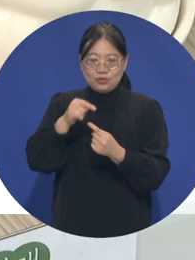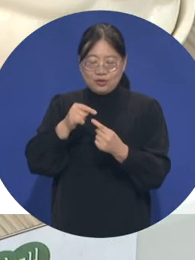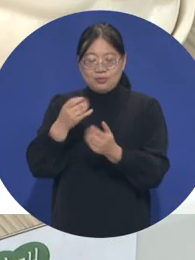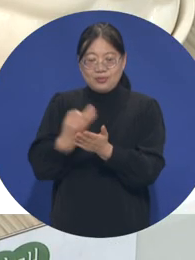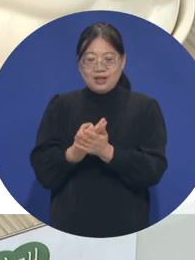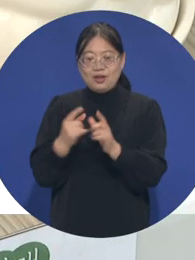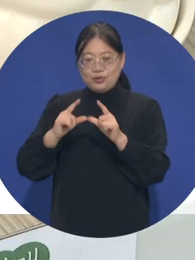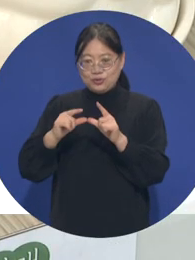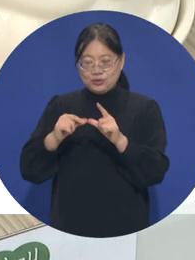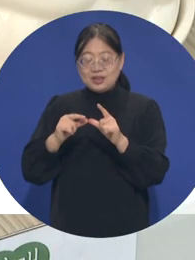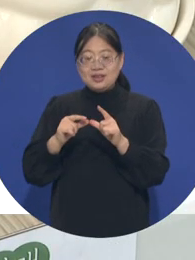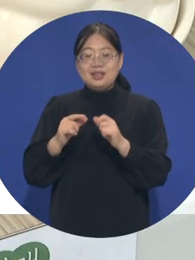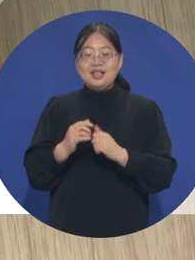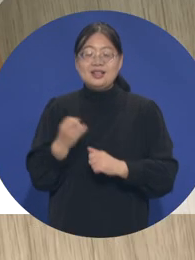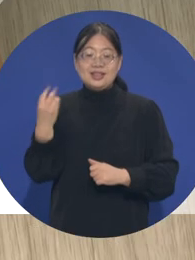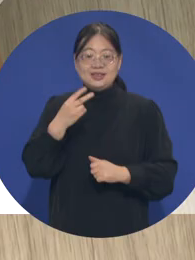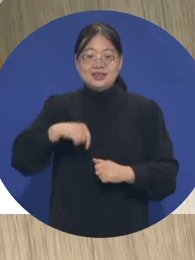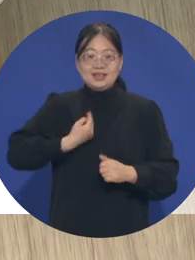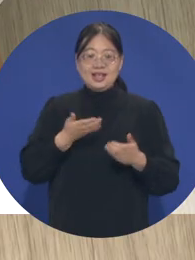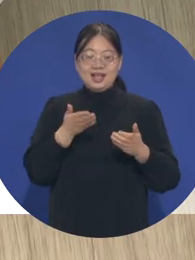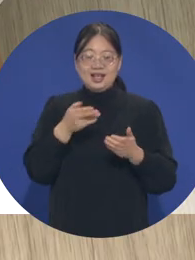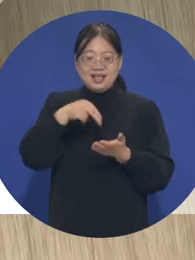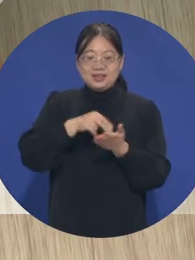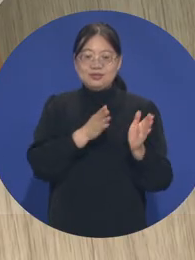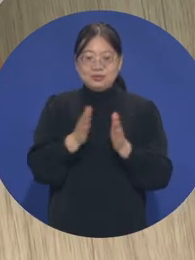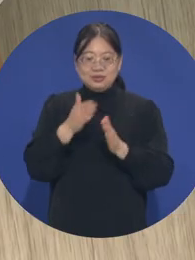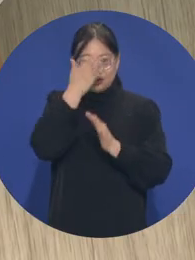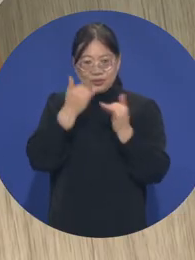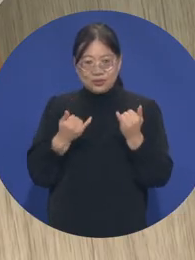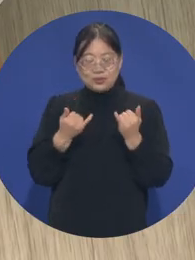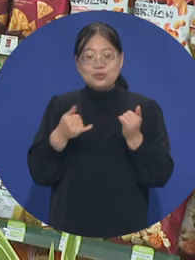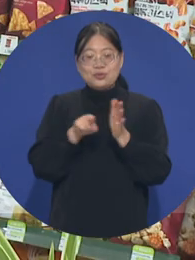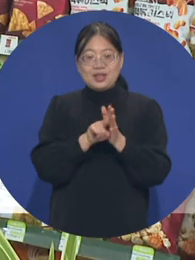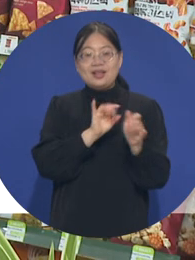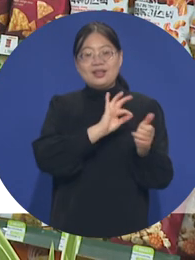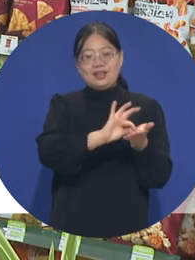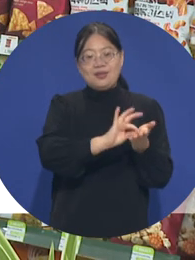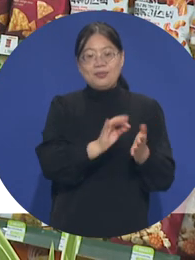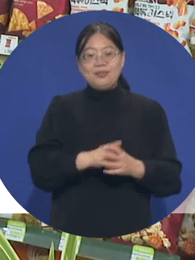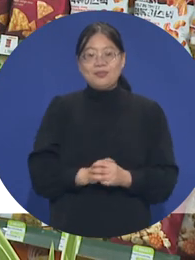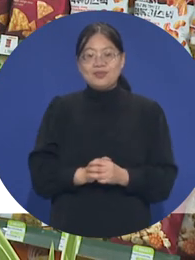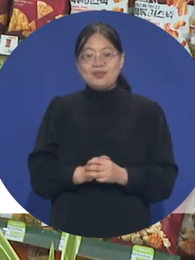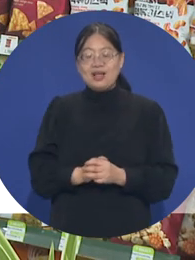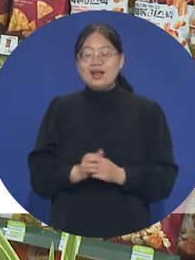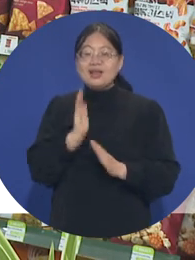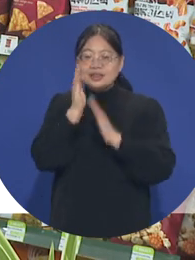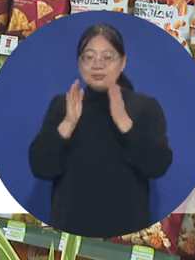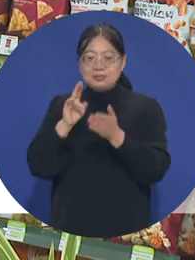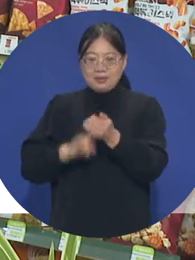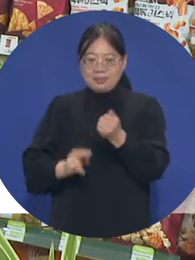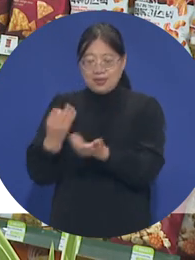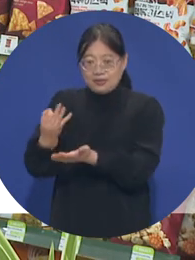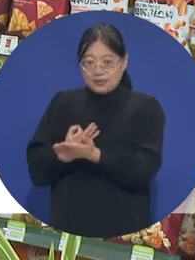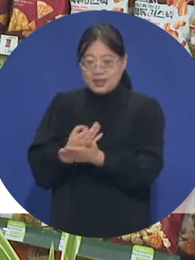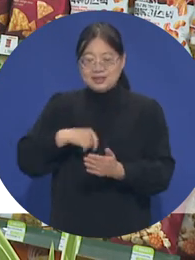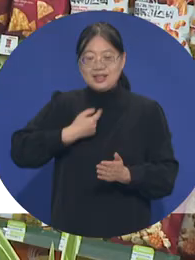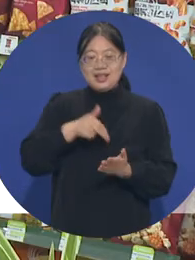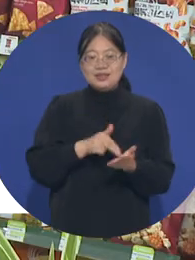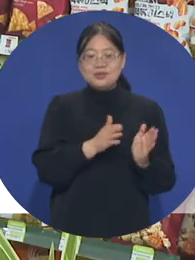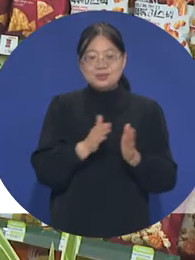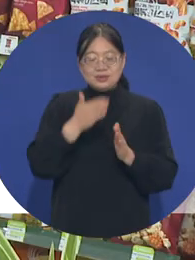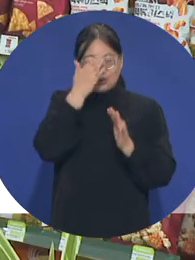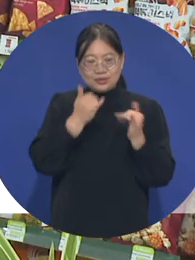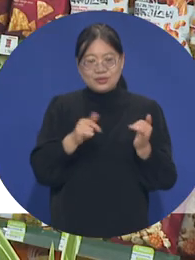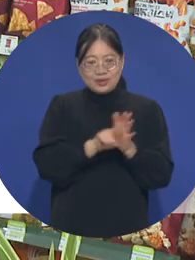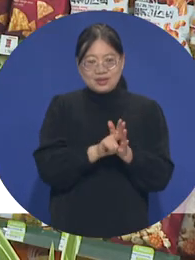번 수익의 일부는 다시 자립준비 청년들을 위해 쓰입니다. 식물을 판매하는 수익금은 저희 자립준비